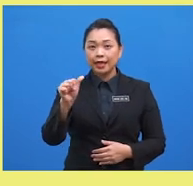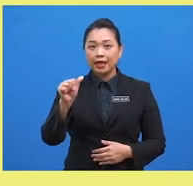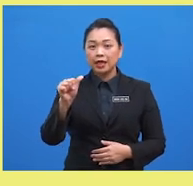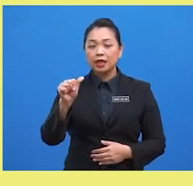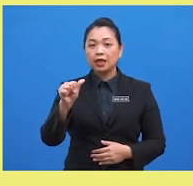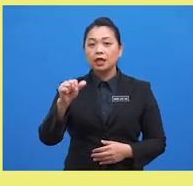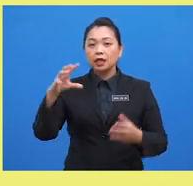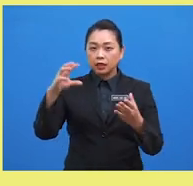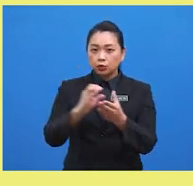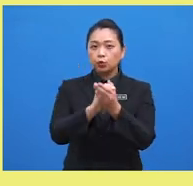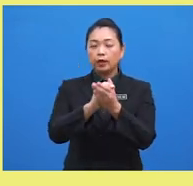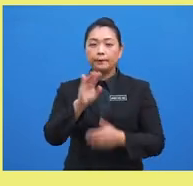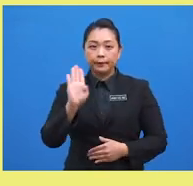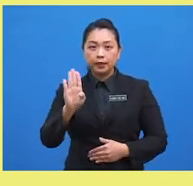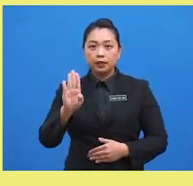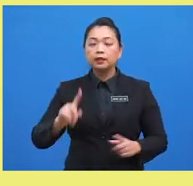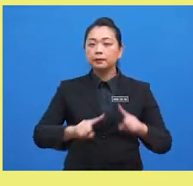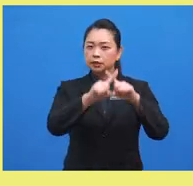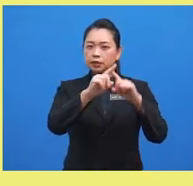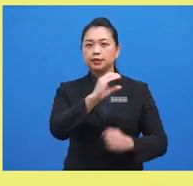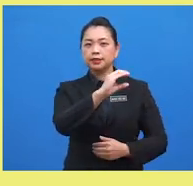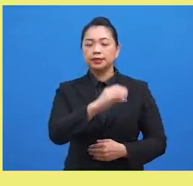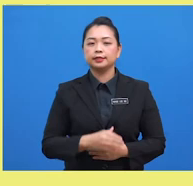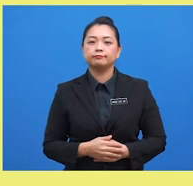satuan B persilangan C.